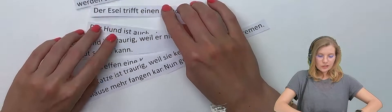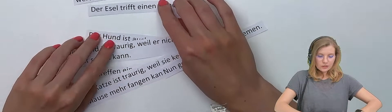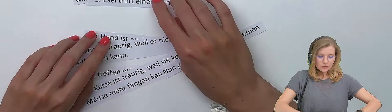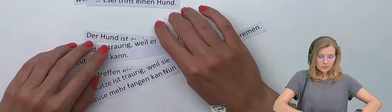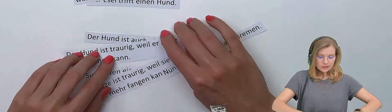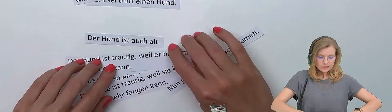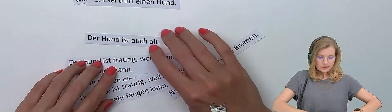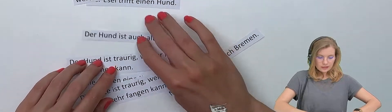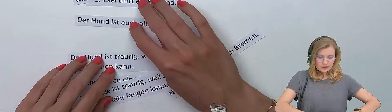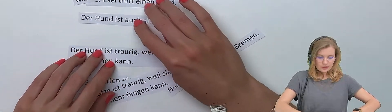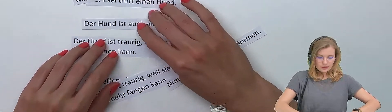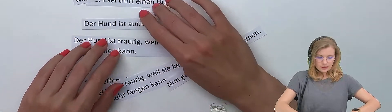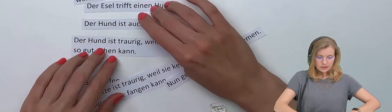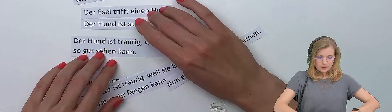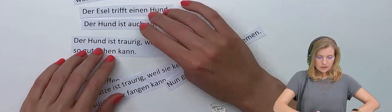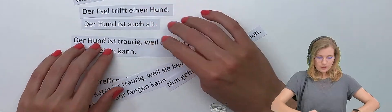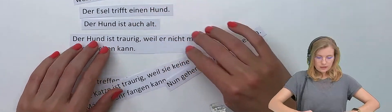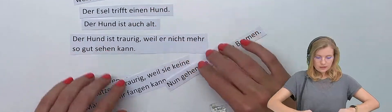Ich sortiere es noch ein bisschen.